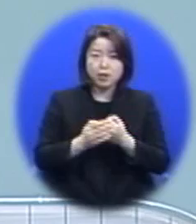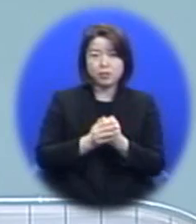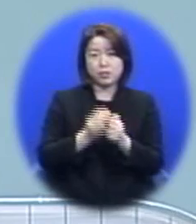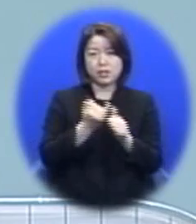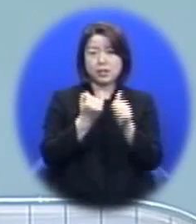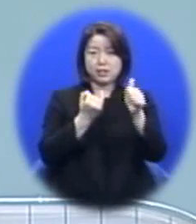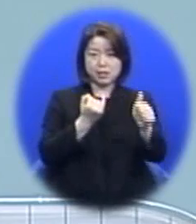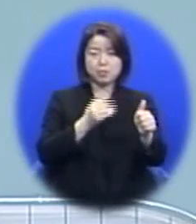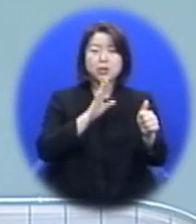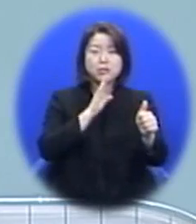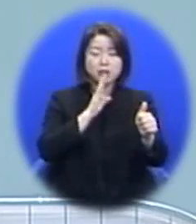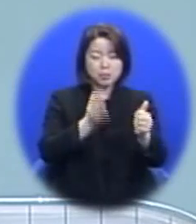남편을 정말 존중히 여기는 거죠.